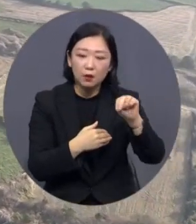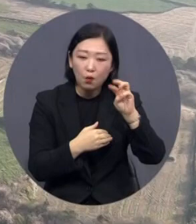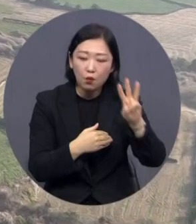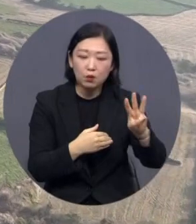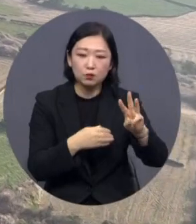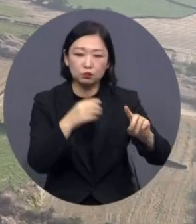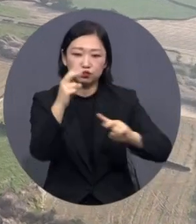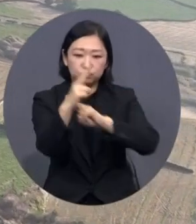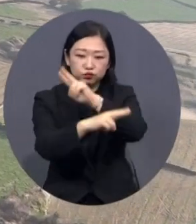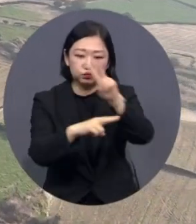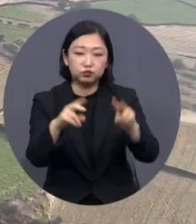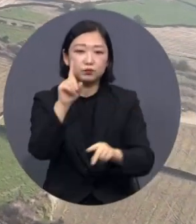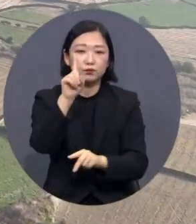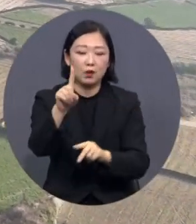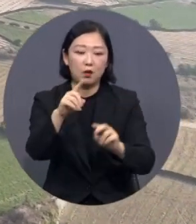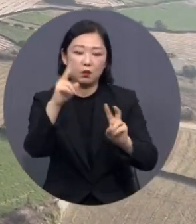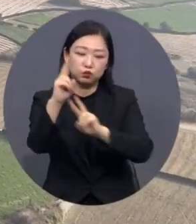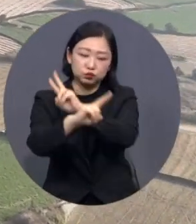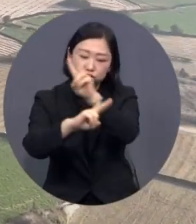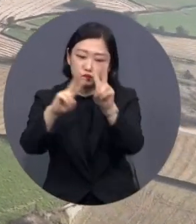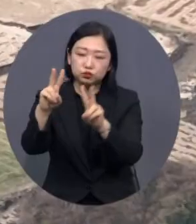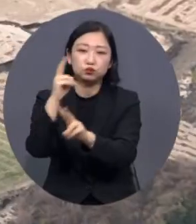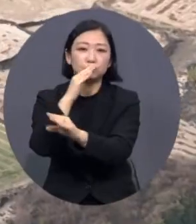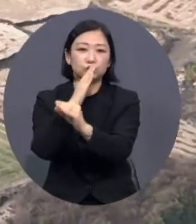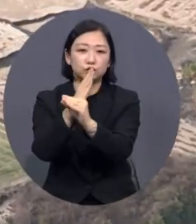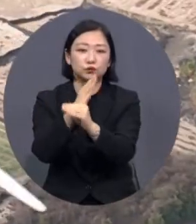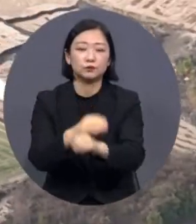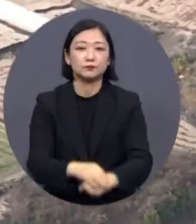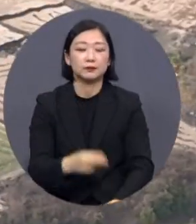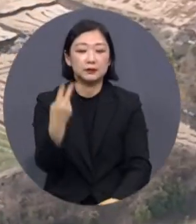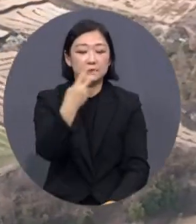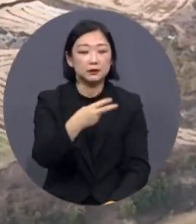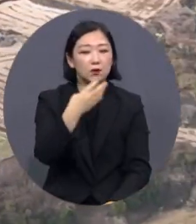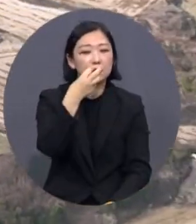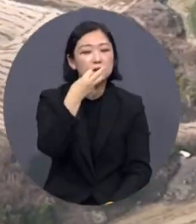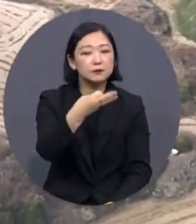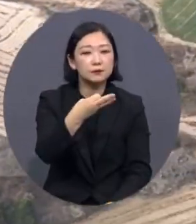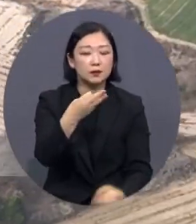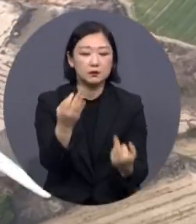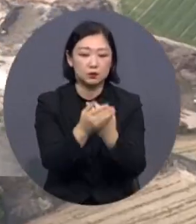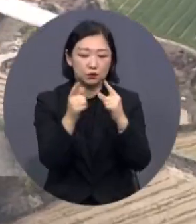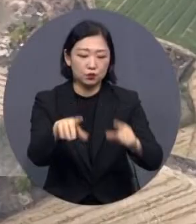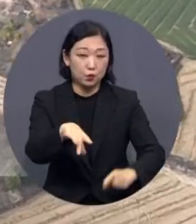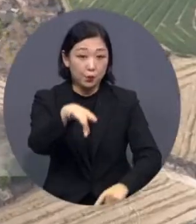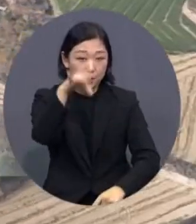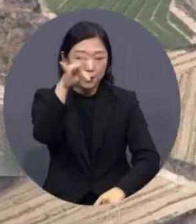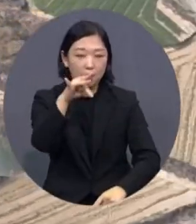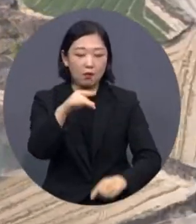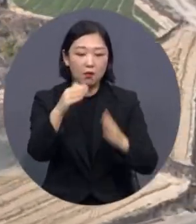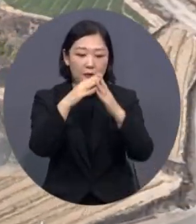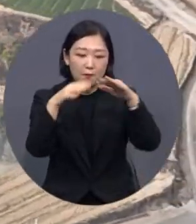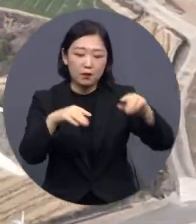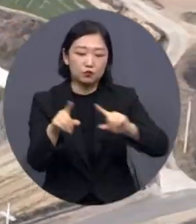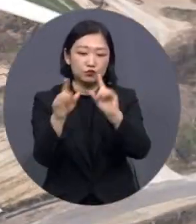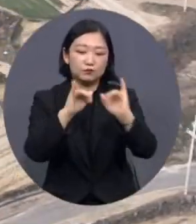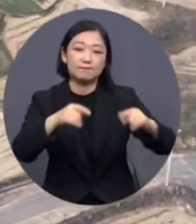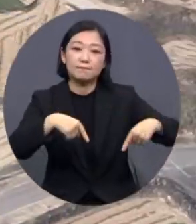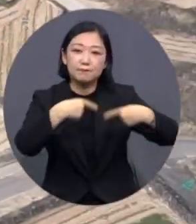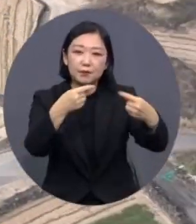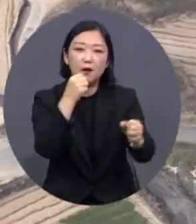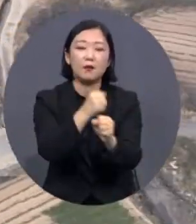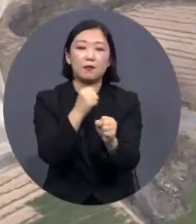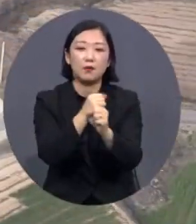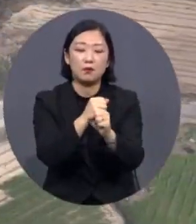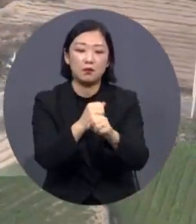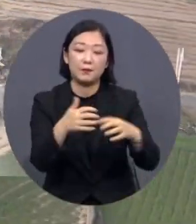풍력 발전기 한계가 돌아가고 있습니다 2013년 제주에서는 처음 마을 주민들이 참여해 만든